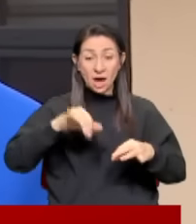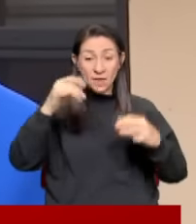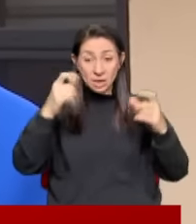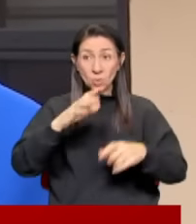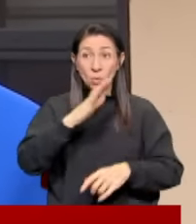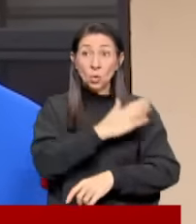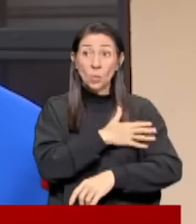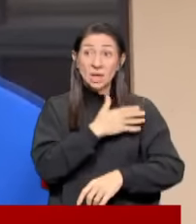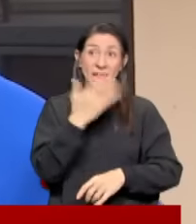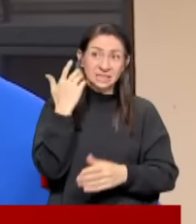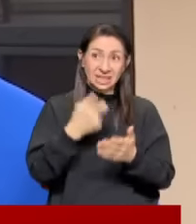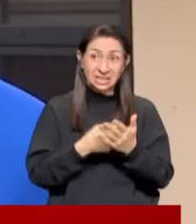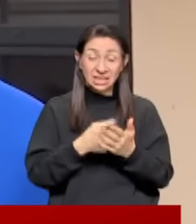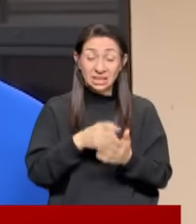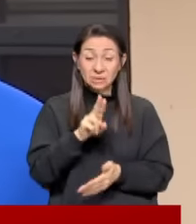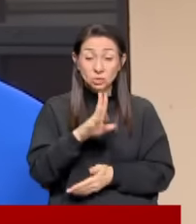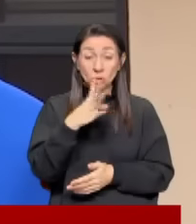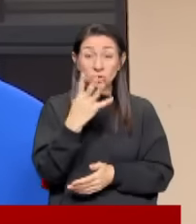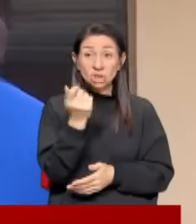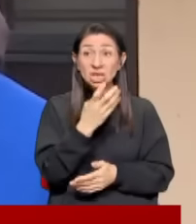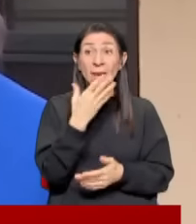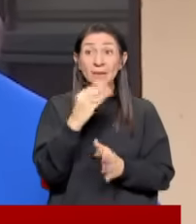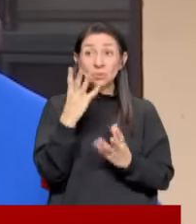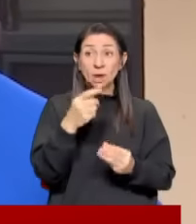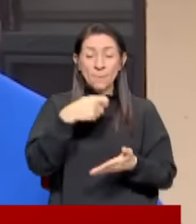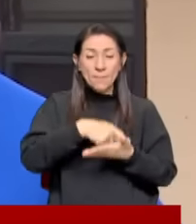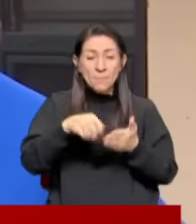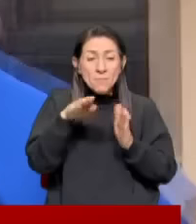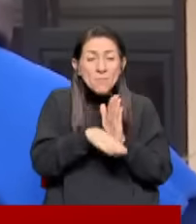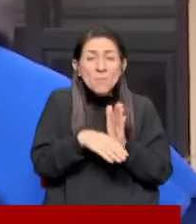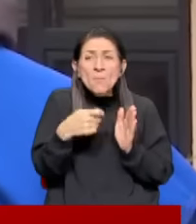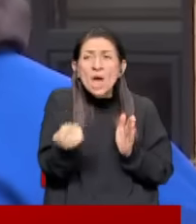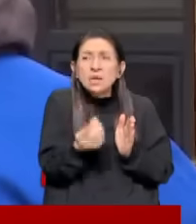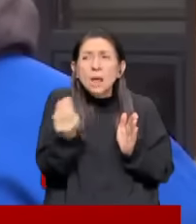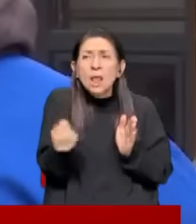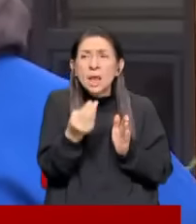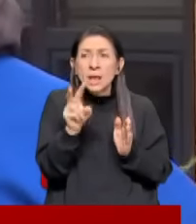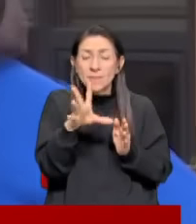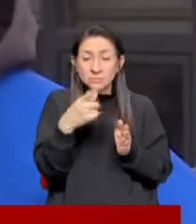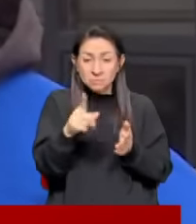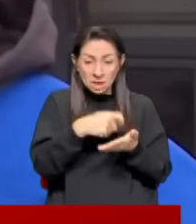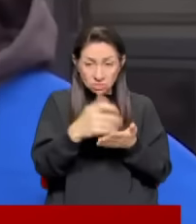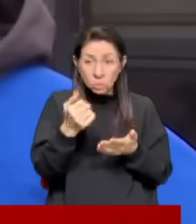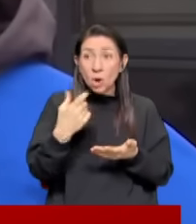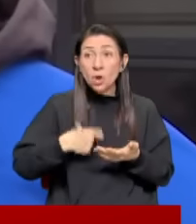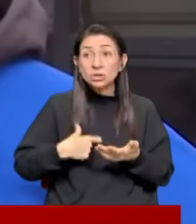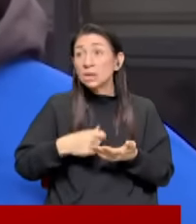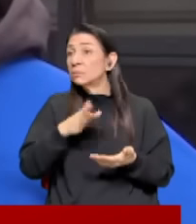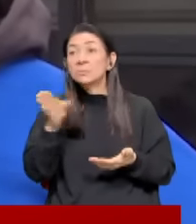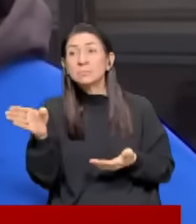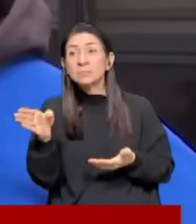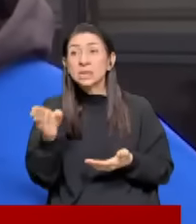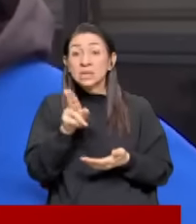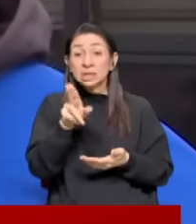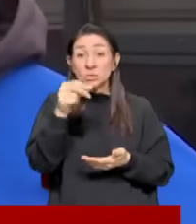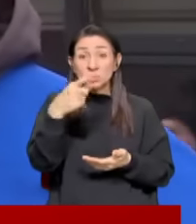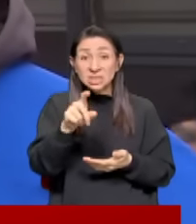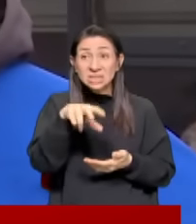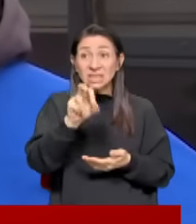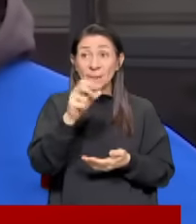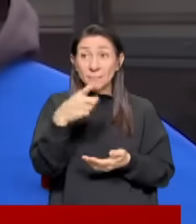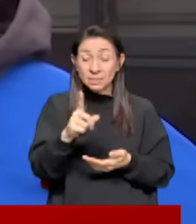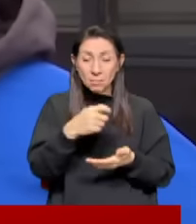Merkez Komutanlığı eski adıyla 74 kişi emekli olacak. Düşük maaştan emekli oluyor. Şu an 25 bin lira alıyor ama özel sektöre gittiği zaman 70 bin, 80